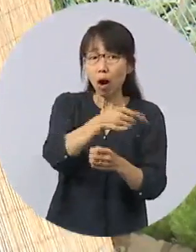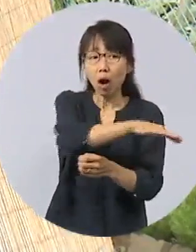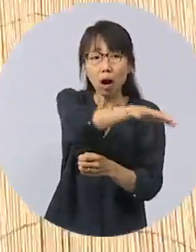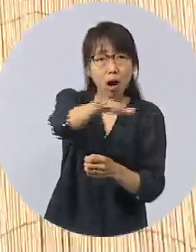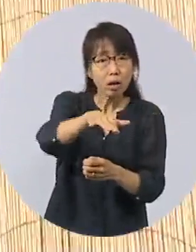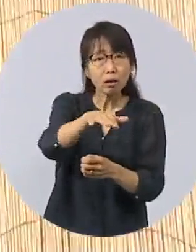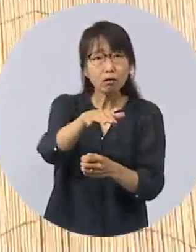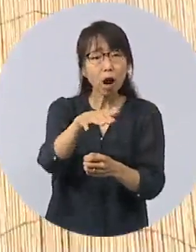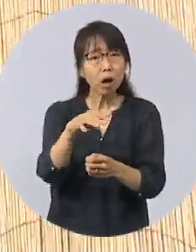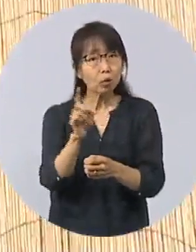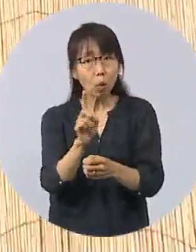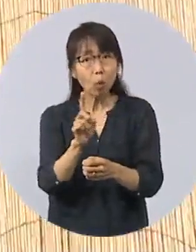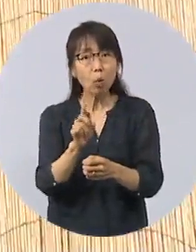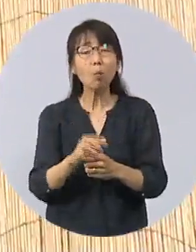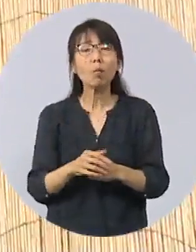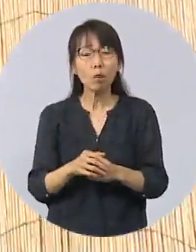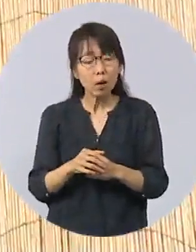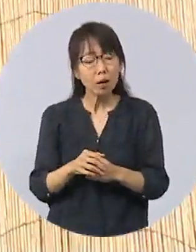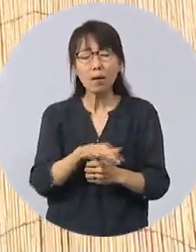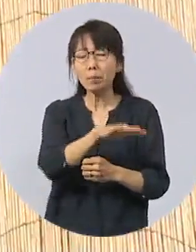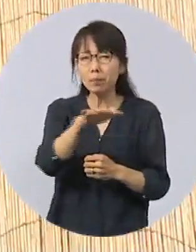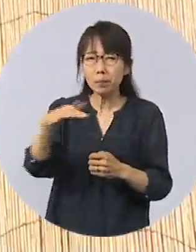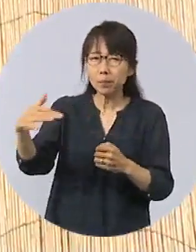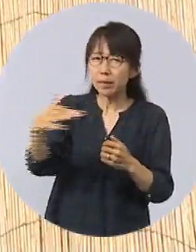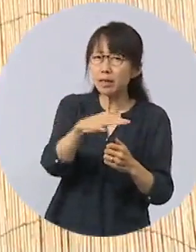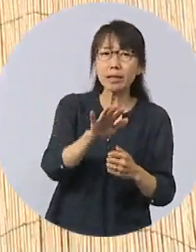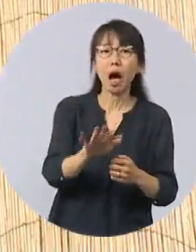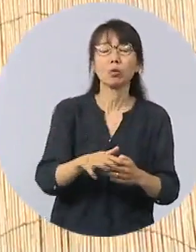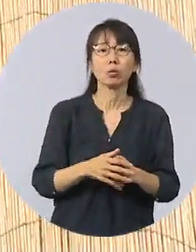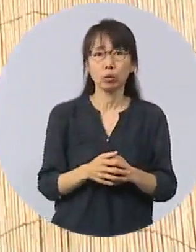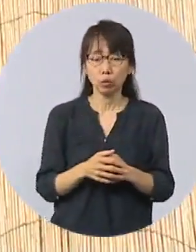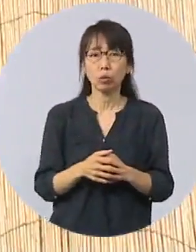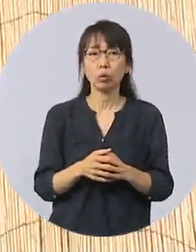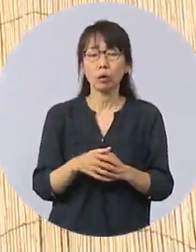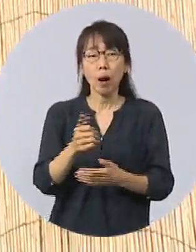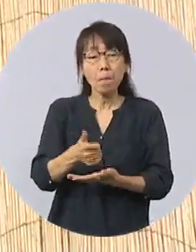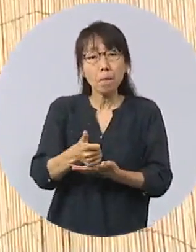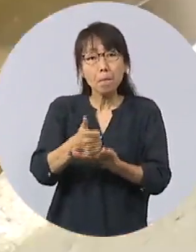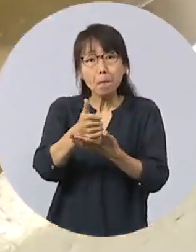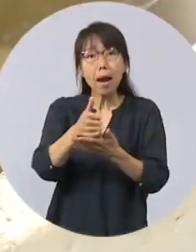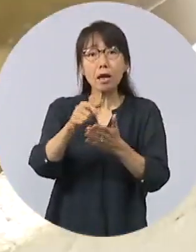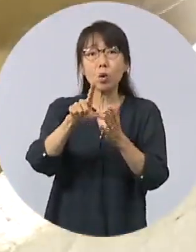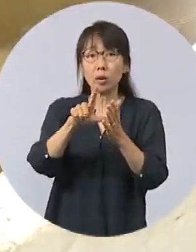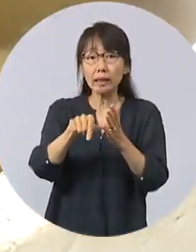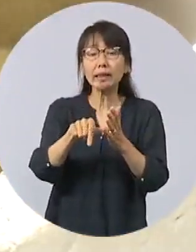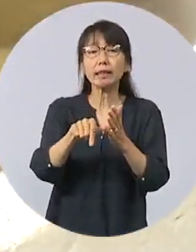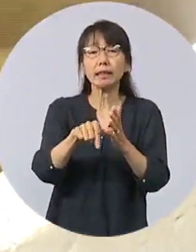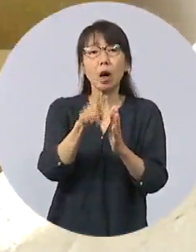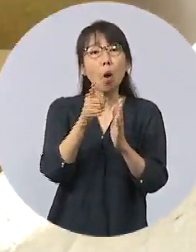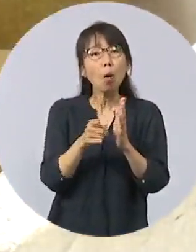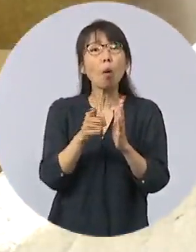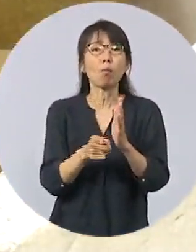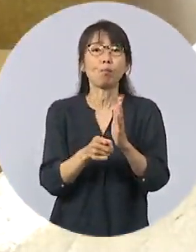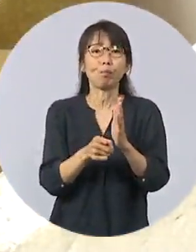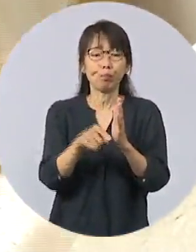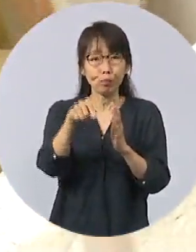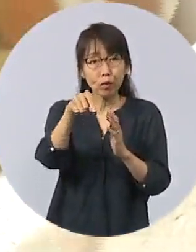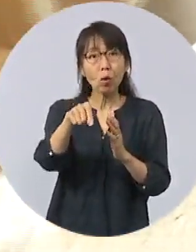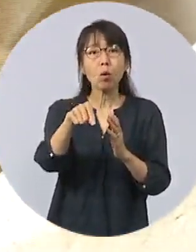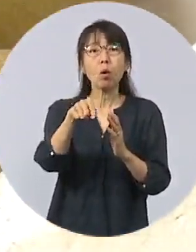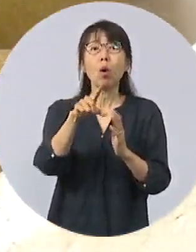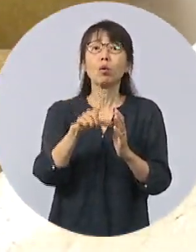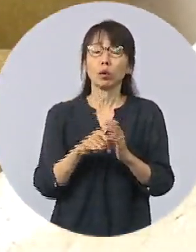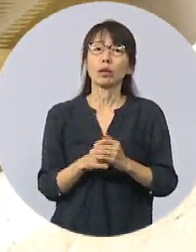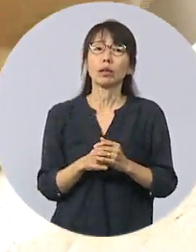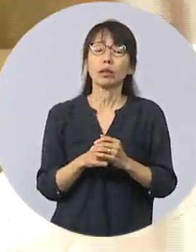か。 とっても人気が高いです。一番メインの時期が、ちょうどお盆の時期に重なりますので、遠方